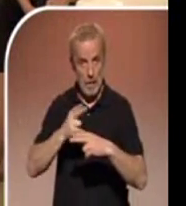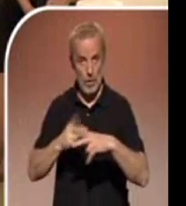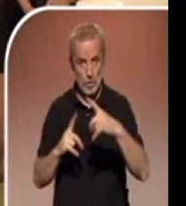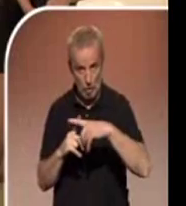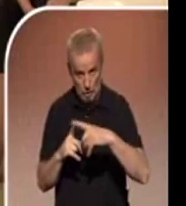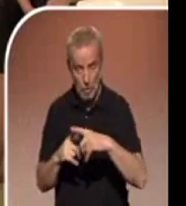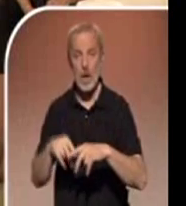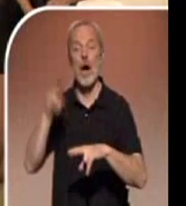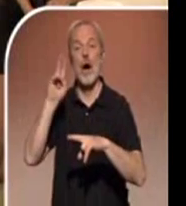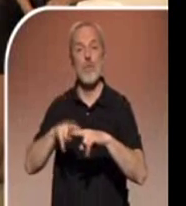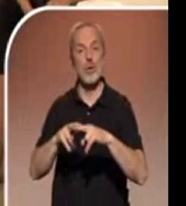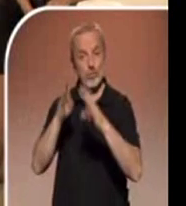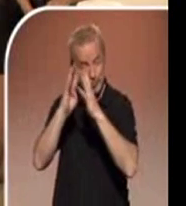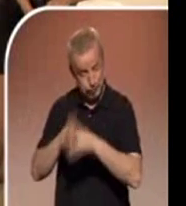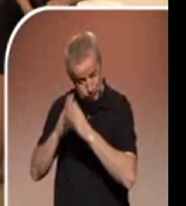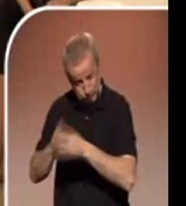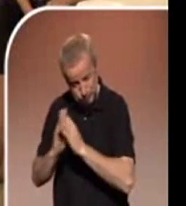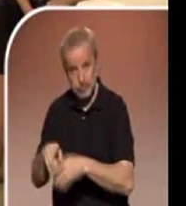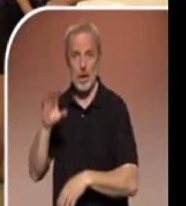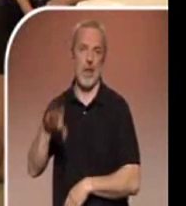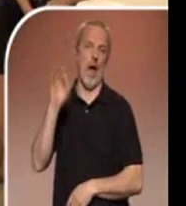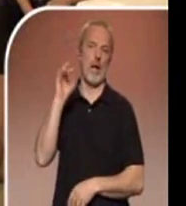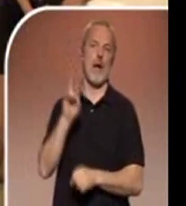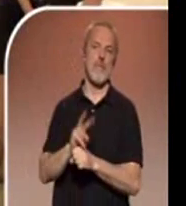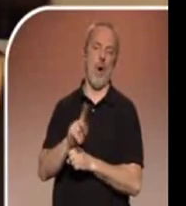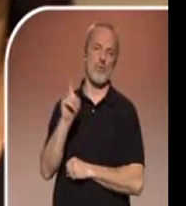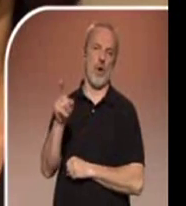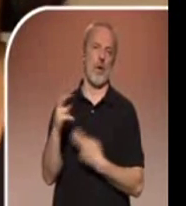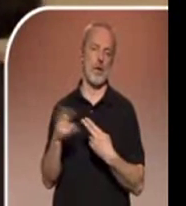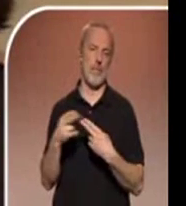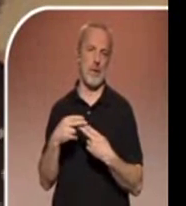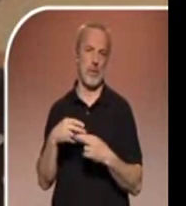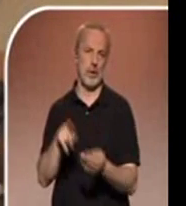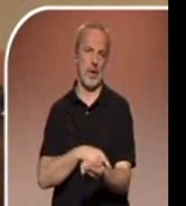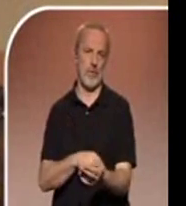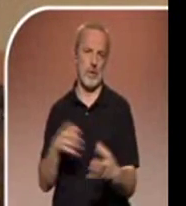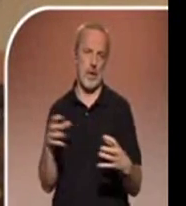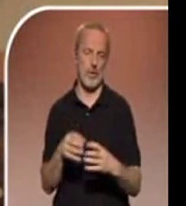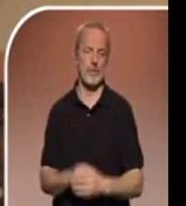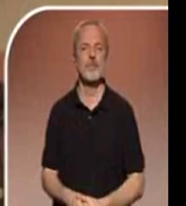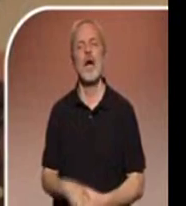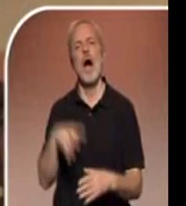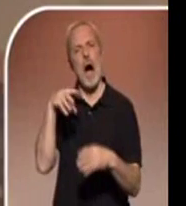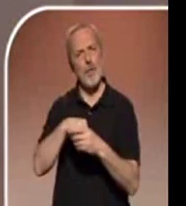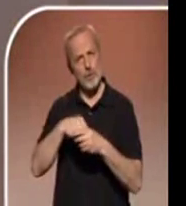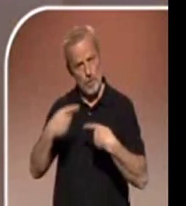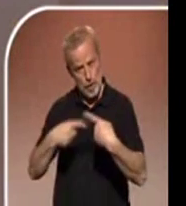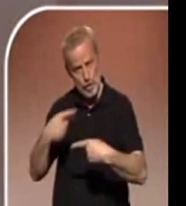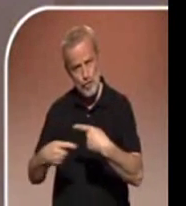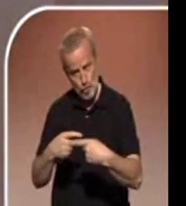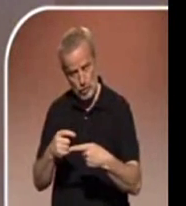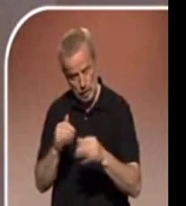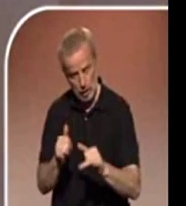mám větší pohotovost ke vzniku tedy krevní sraženiny. Jakou roli hraje dědičnost? Tak dědičnost